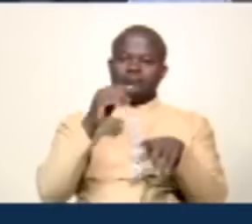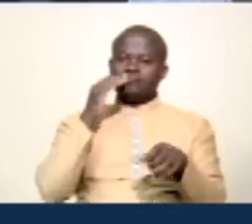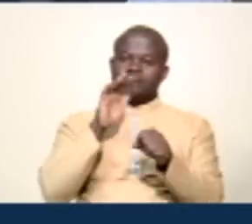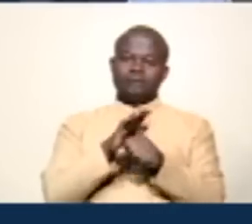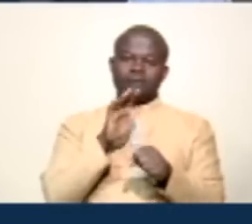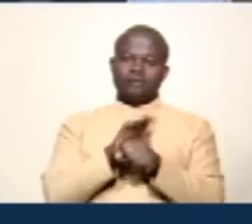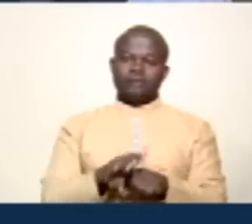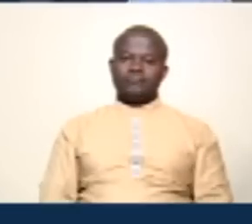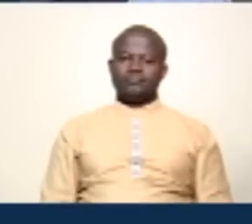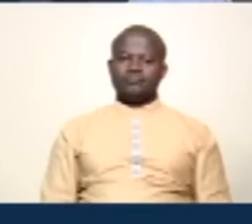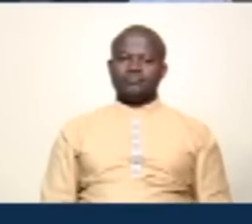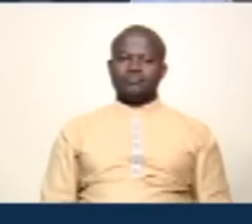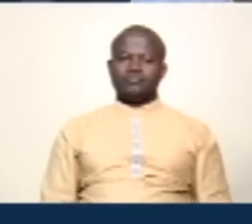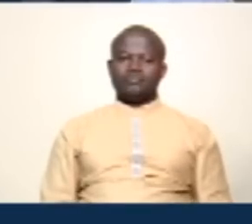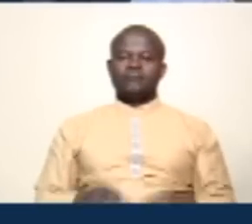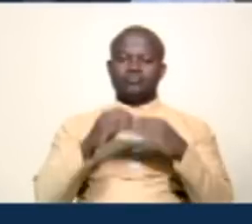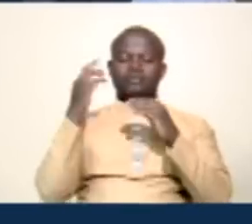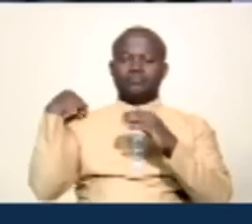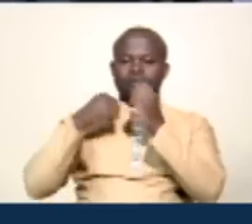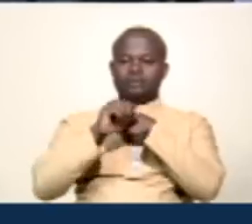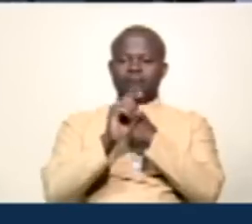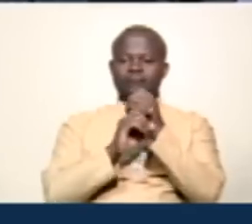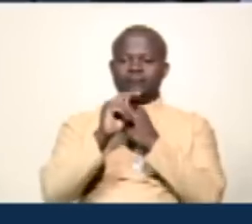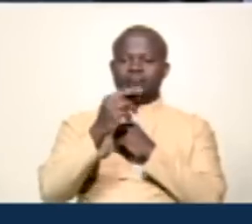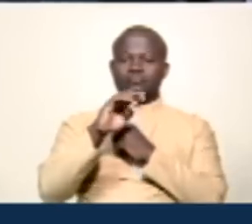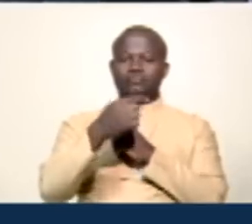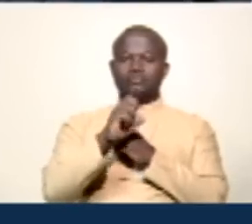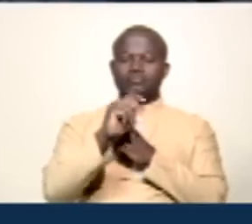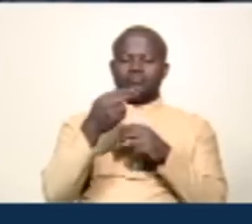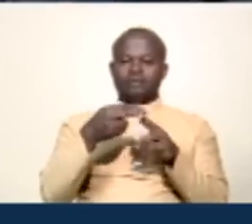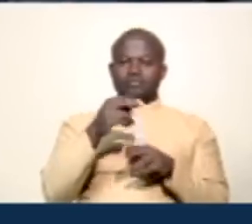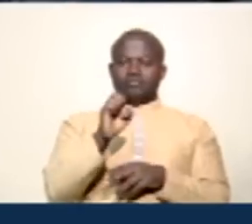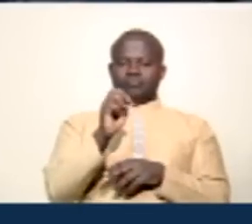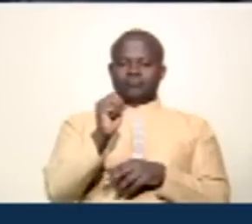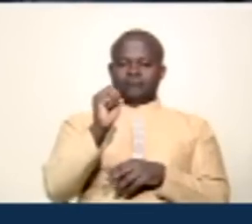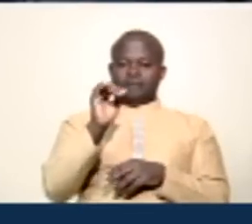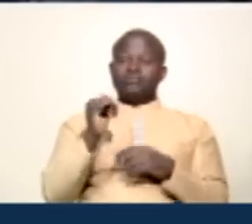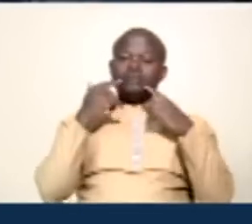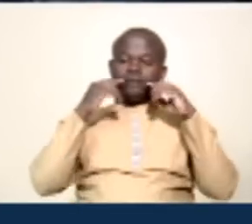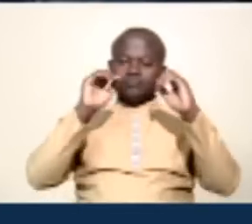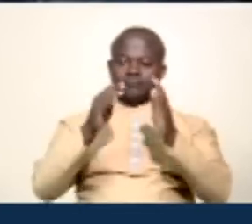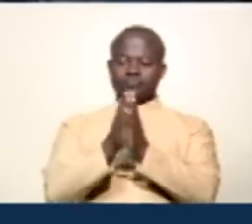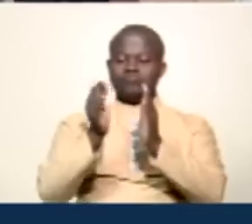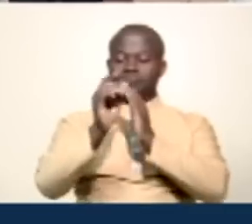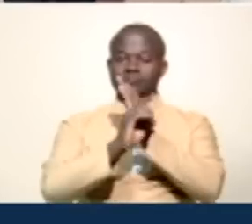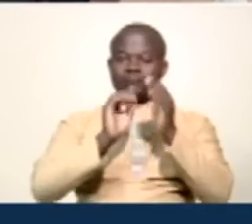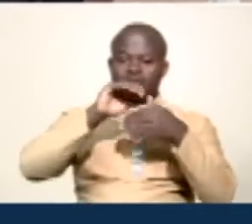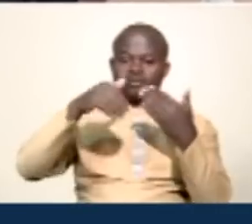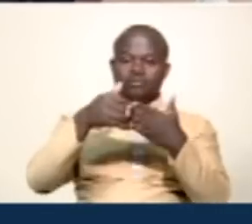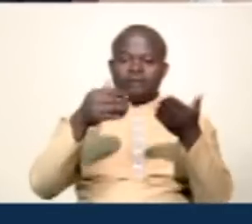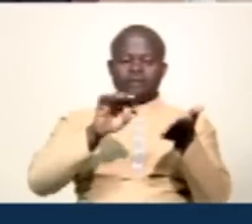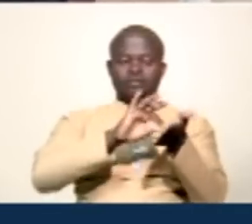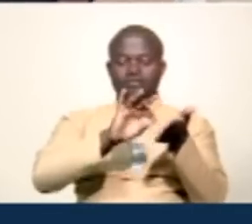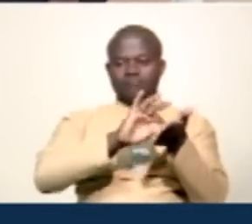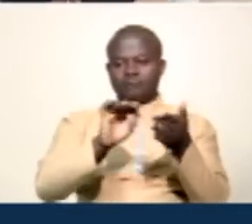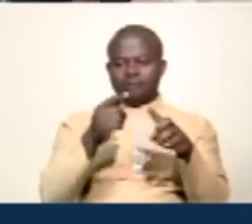umuyobozi ishingwa bikorwa ka Nyarugenge Ngabonziza Emmy avuga ko amateka y'aka karere yose yamaze